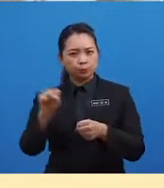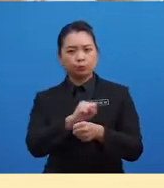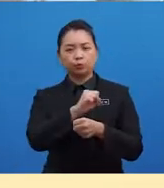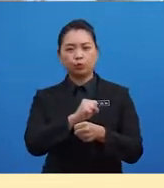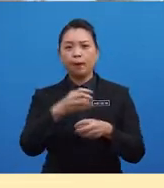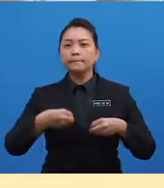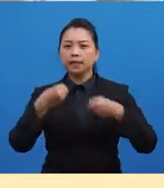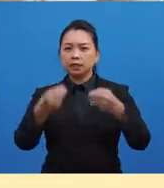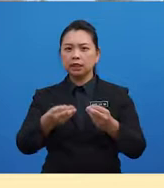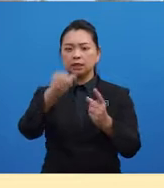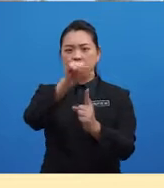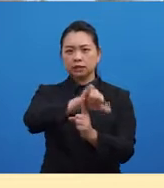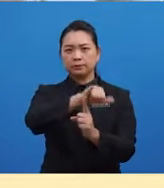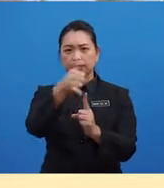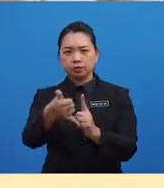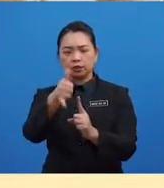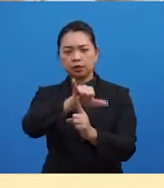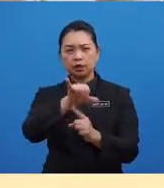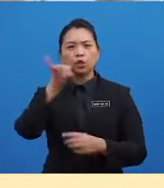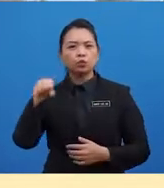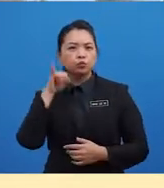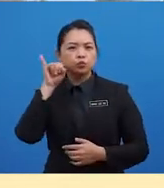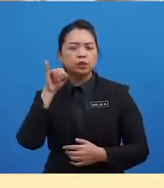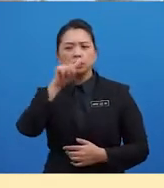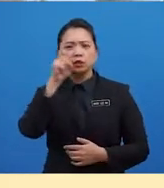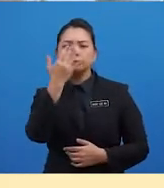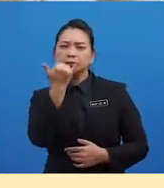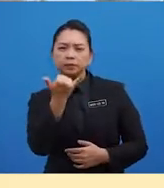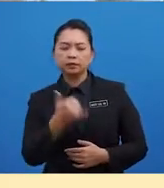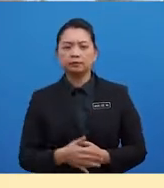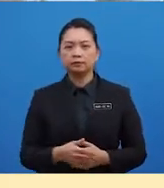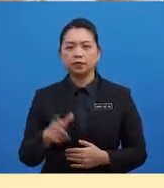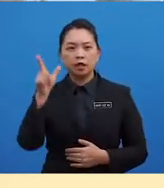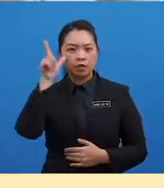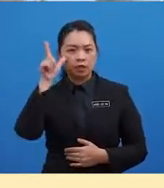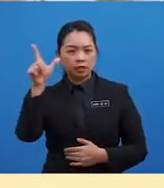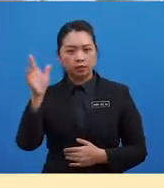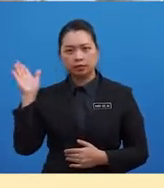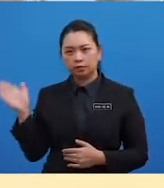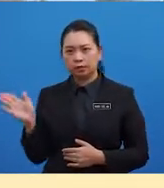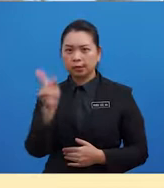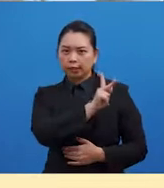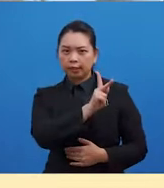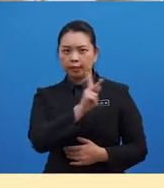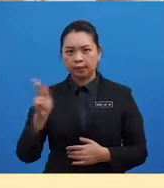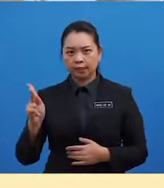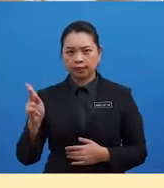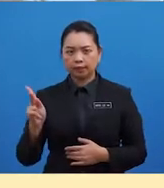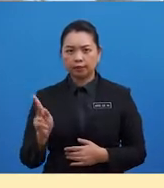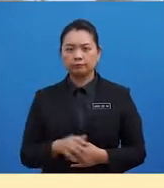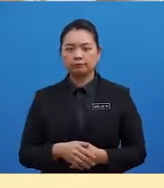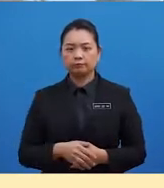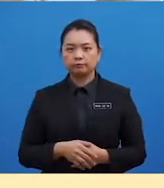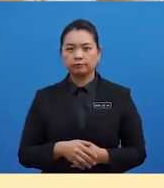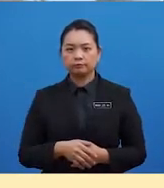bagi simetri. Judy tertanya-tanya kenapa. Lihat pada sebelah kiri dan kanan.